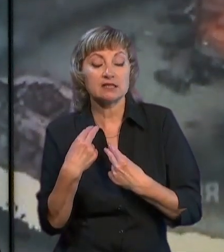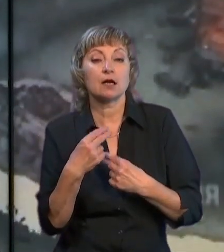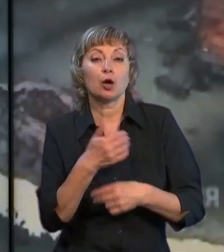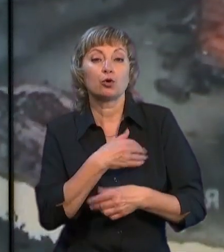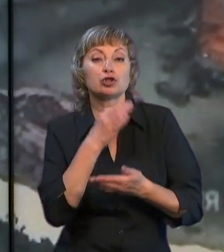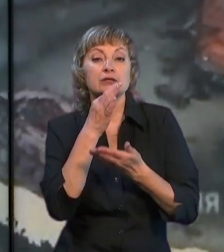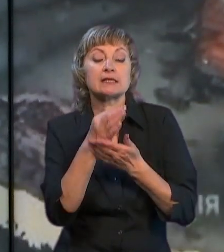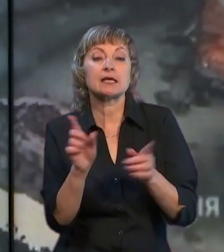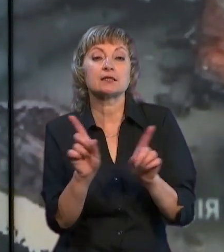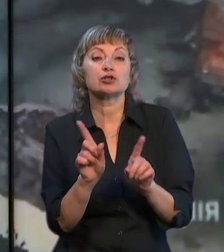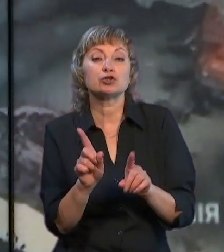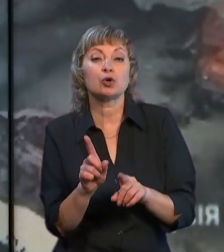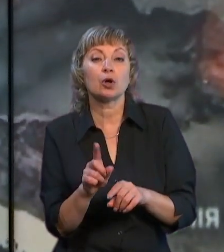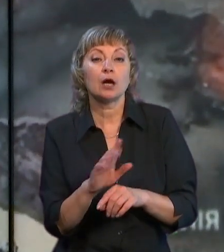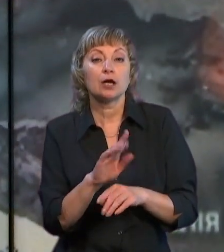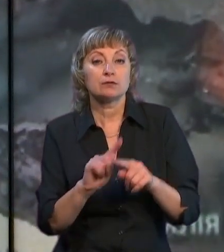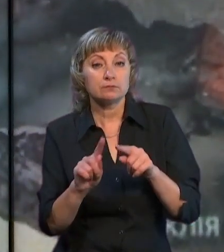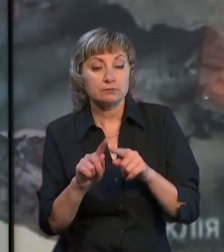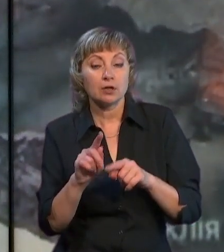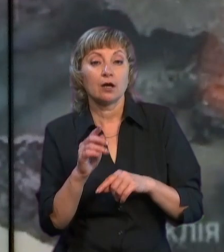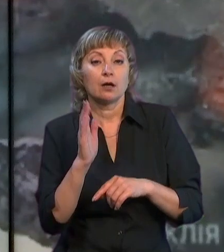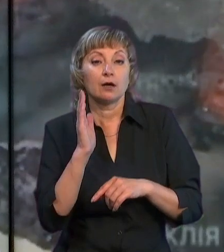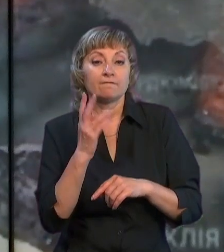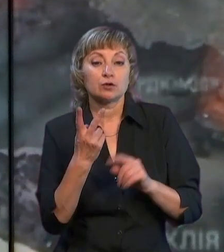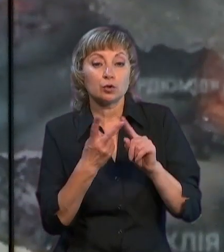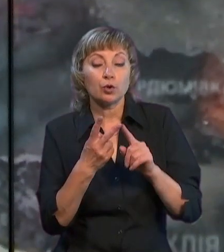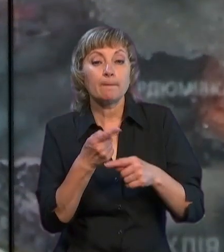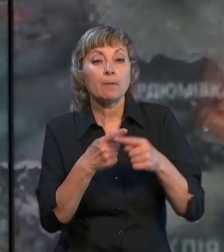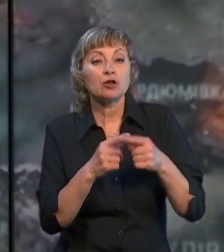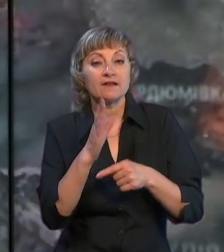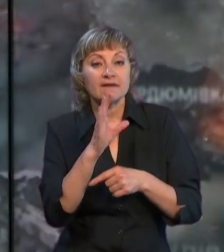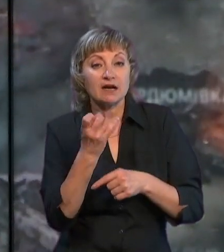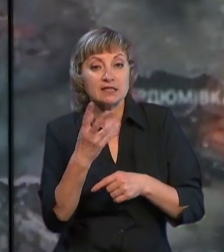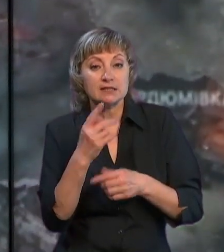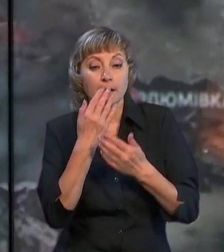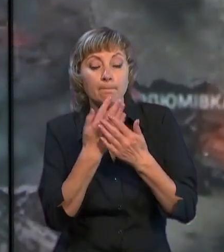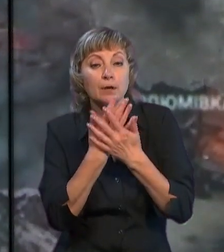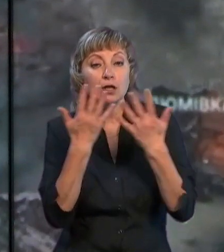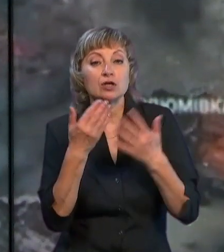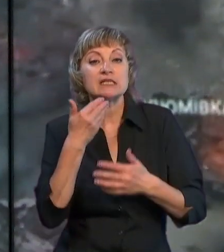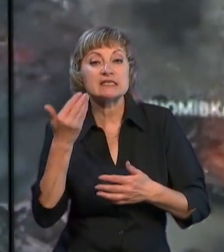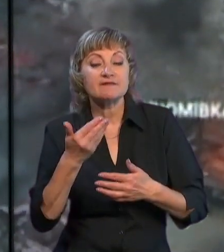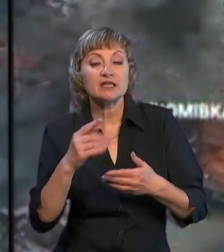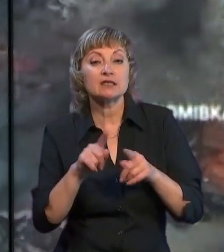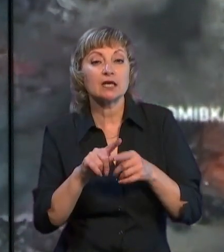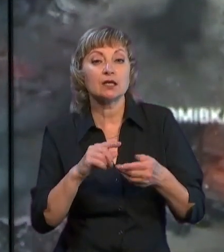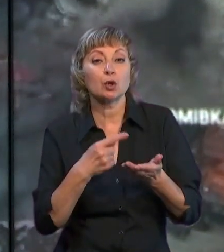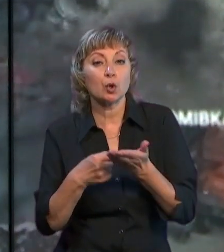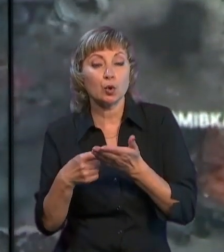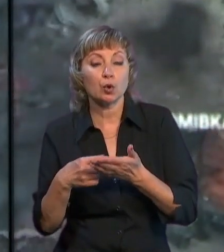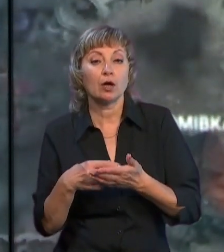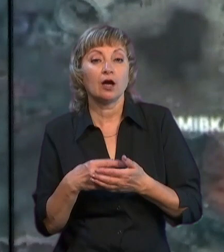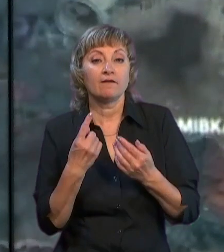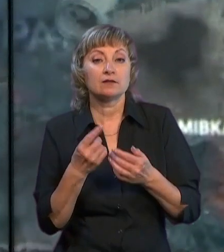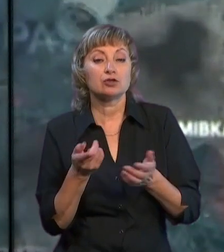що невдовзі, я думаю, десь в другій половині вересня, ми оприлюднимо звіт, такий ґрунтовний, великий, сторінок